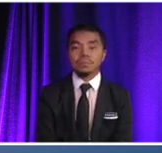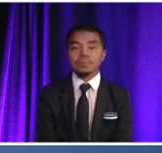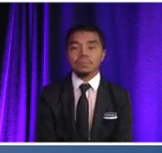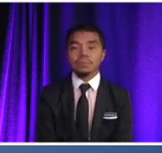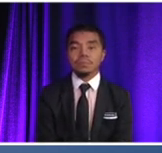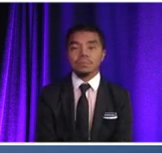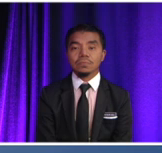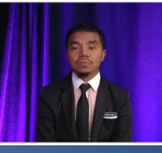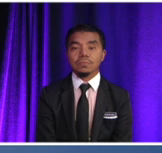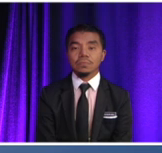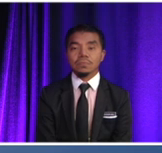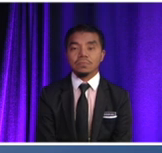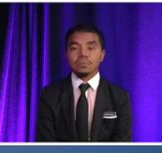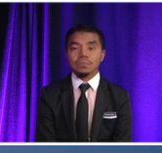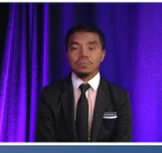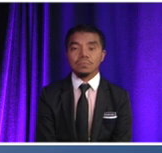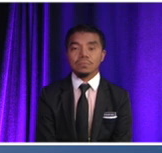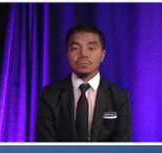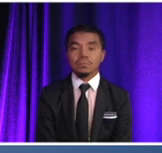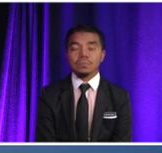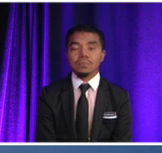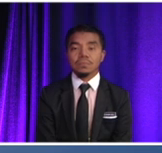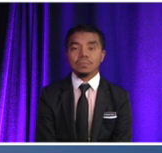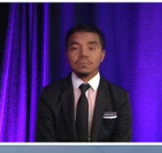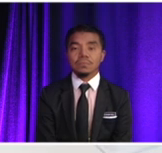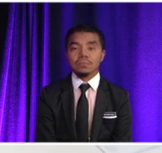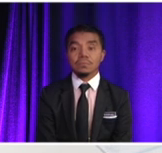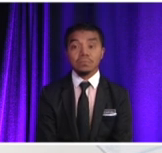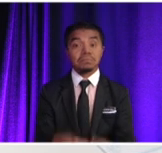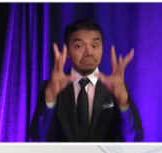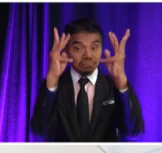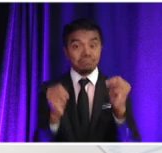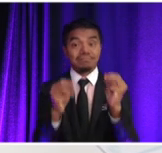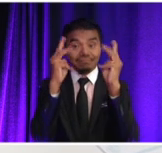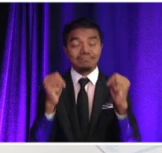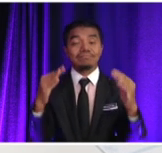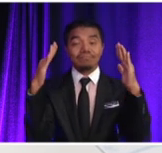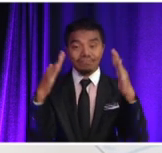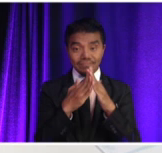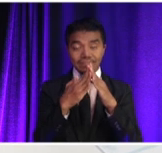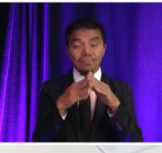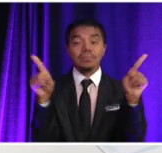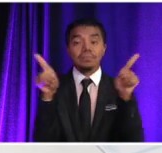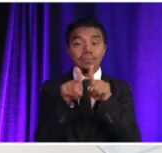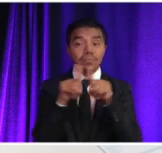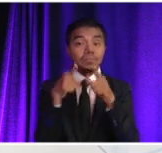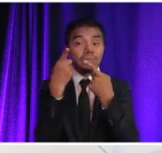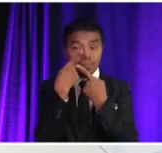siapa Nak coba murid-murid di rumah boleh sama menjawab siapa Nak membantu menjawab